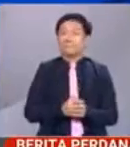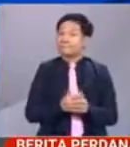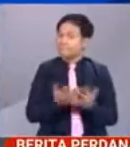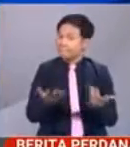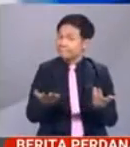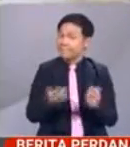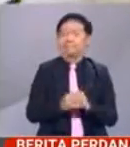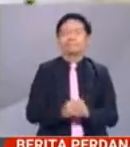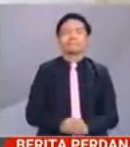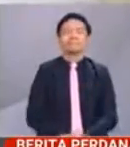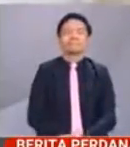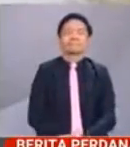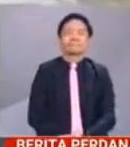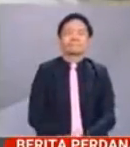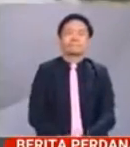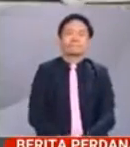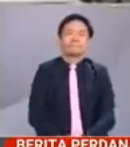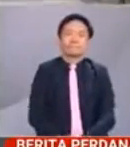itulah saya buat.